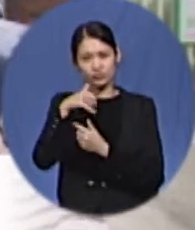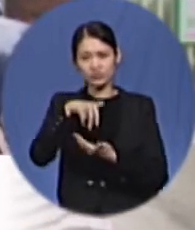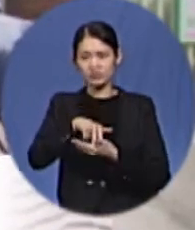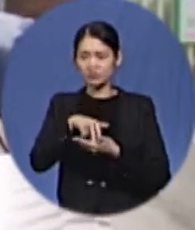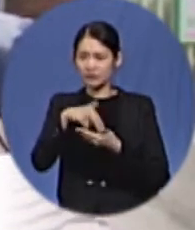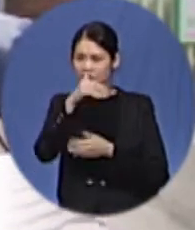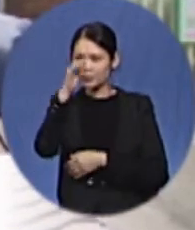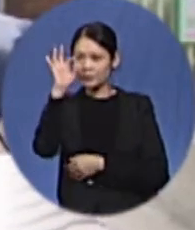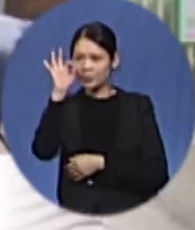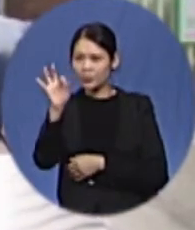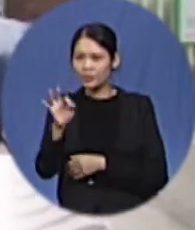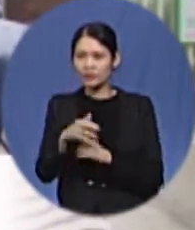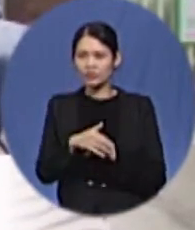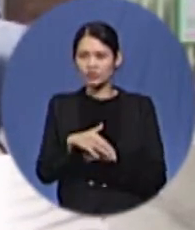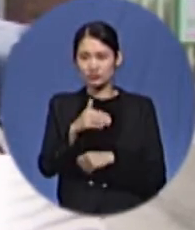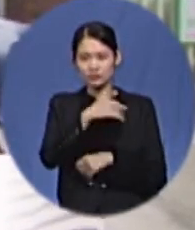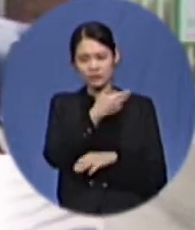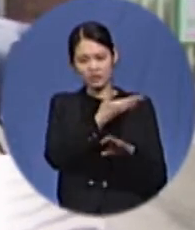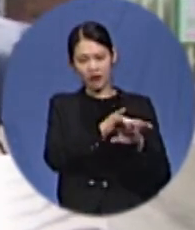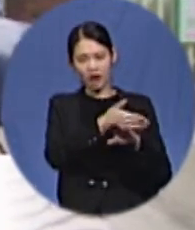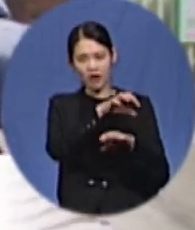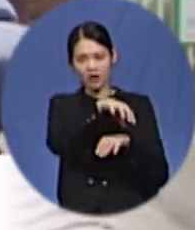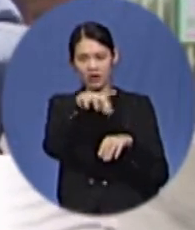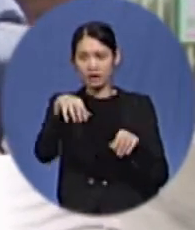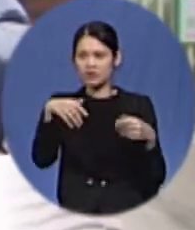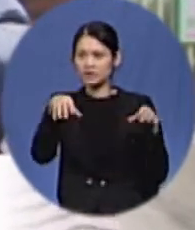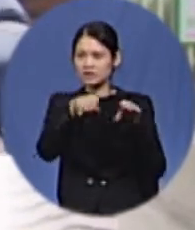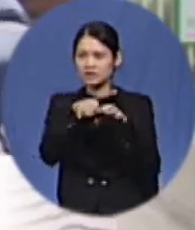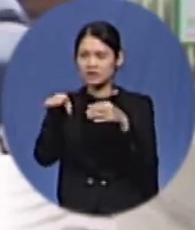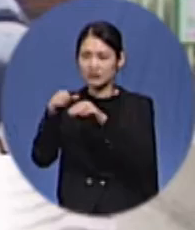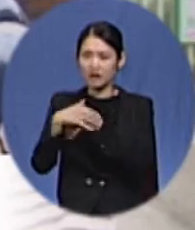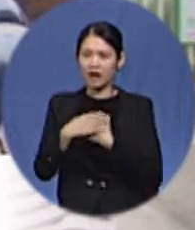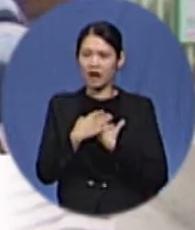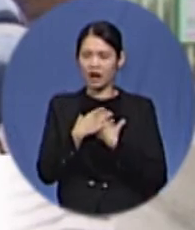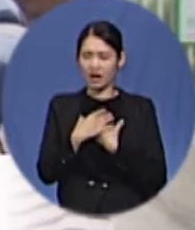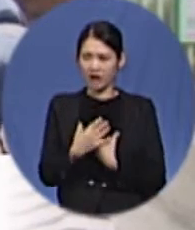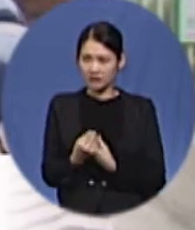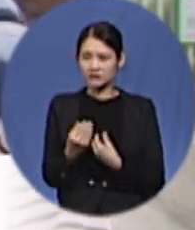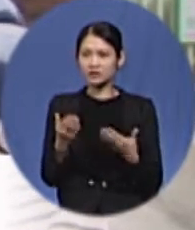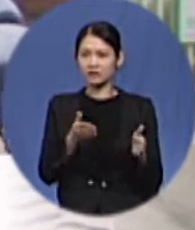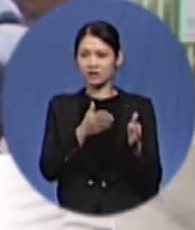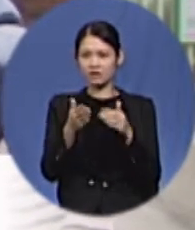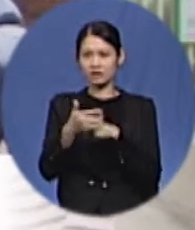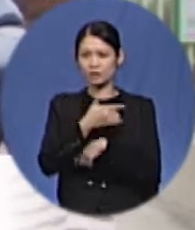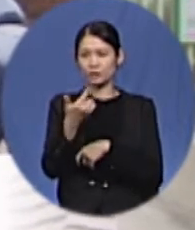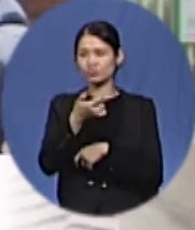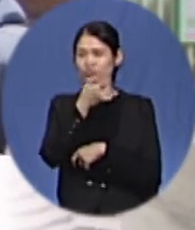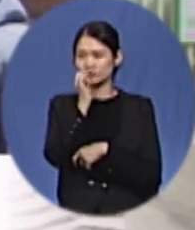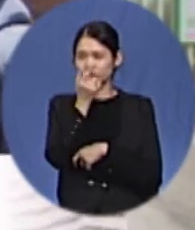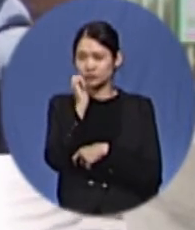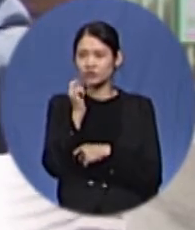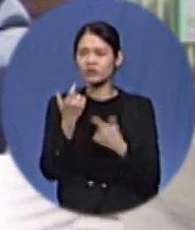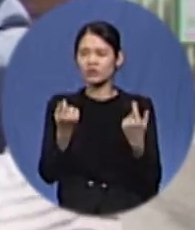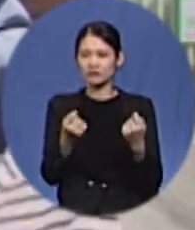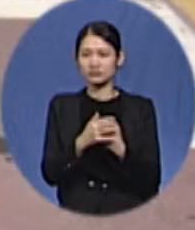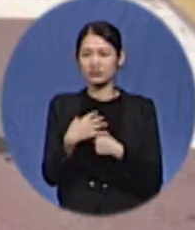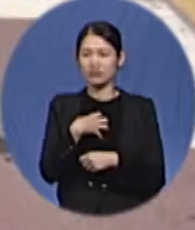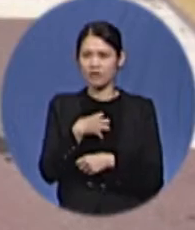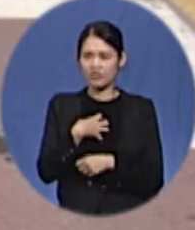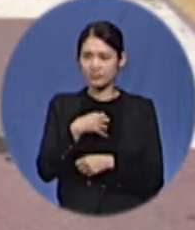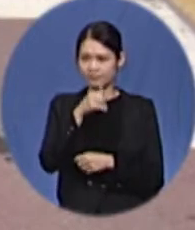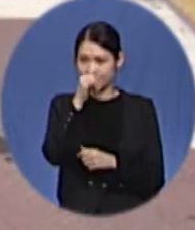뭐 주변에 있는 시설들이 아이들이 통학을 안전하게 갈 수 있는 길들이 조금 미흡한 것 같아서 조금 걱정스러운 면이